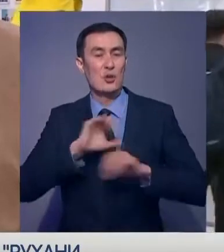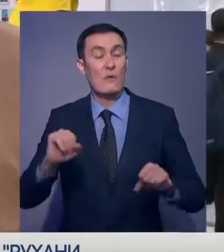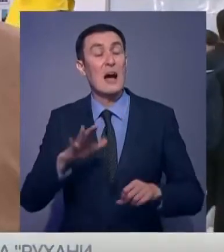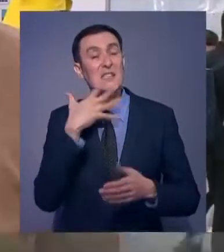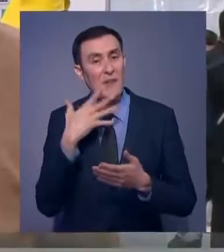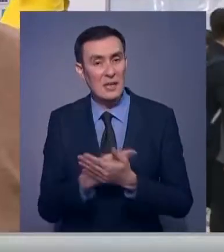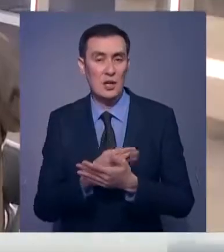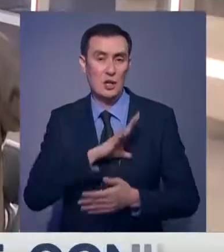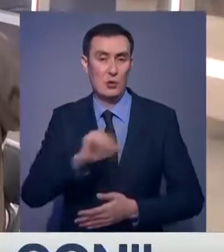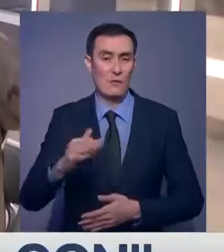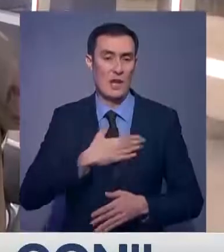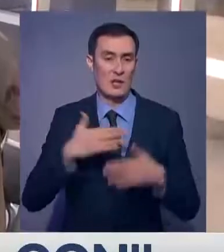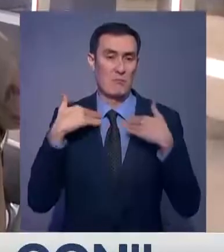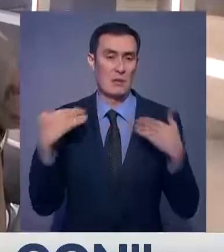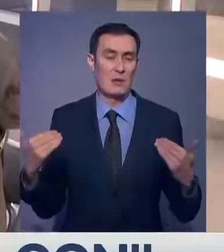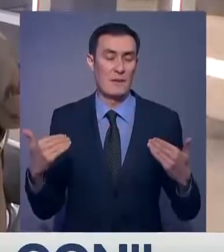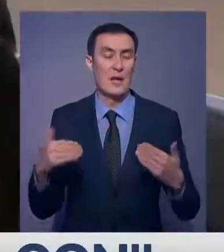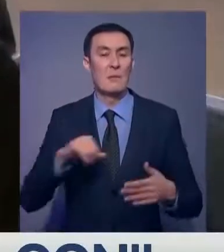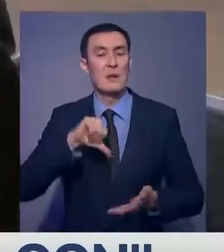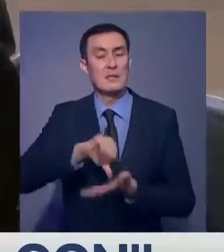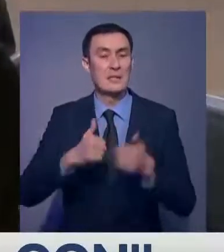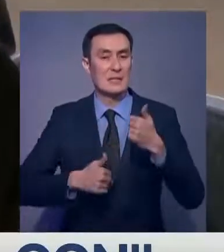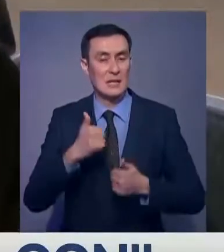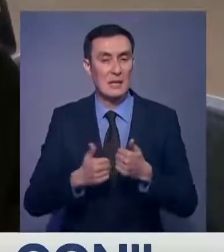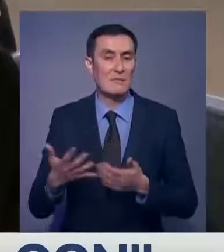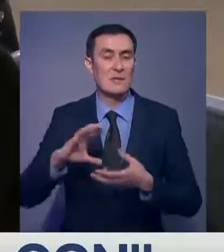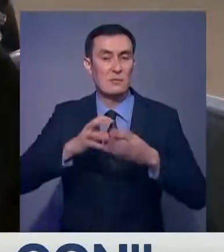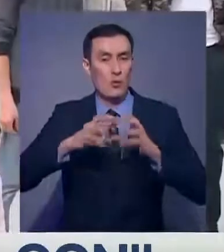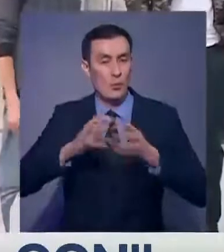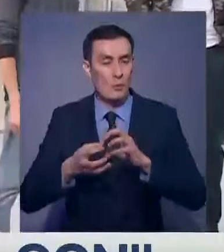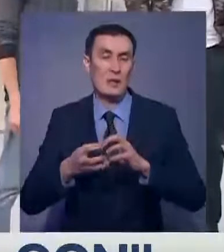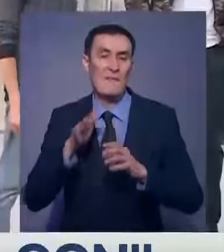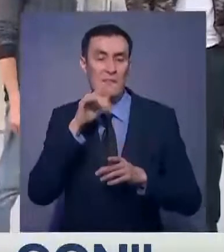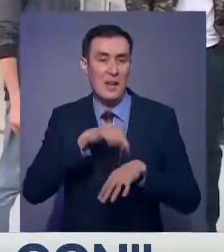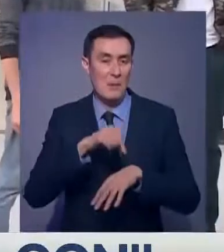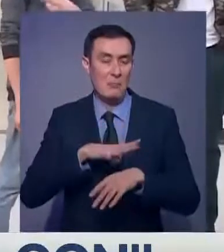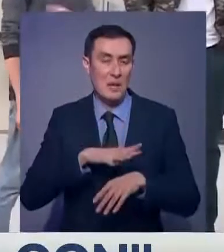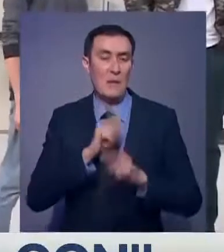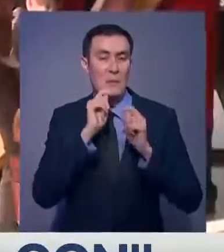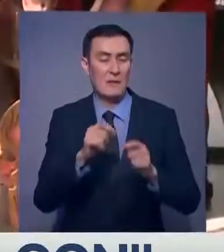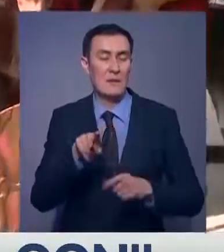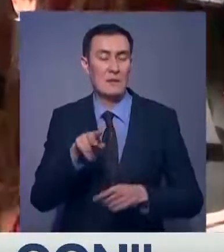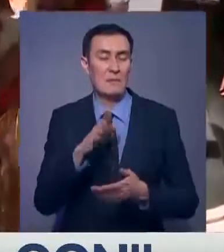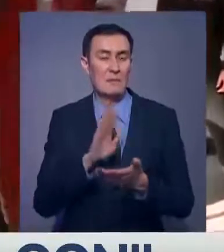своих героев и батыров. Итогом мероприятия стали состязания по сборке кубика Рубика на время. Победители были награждены